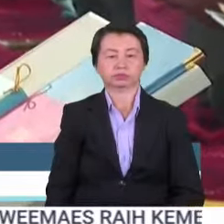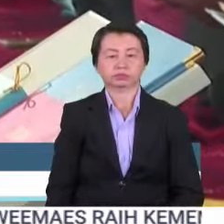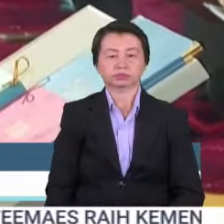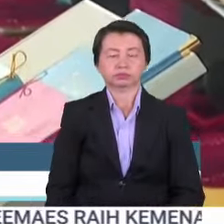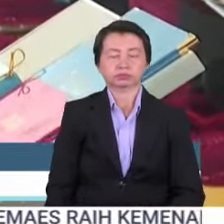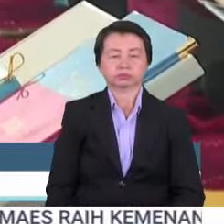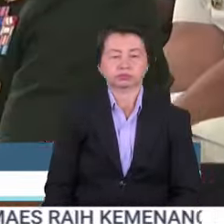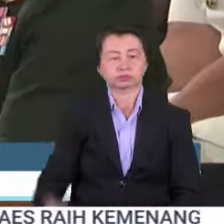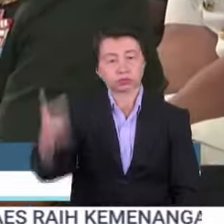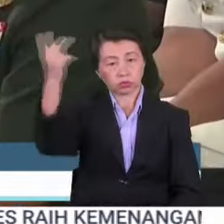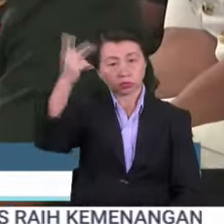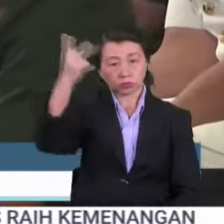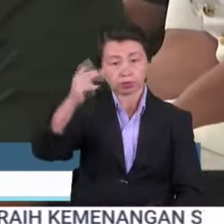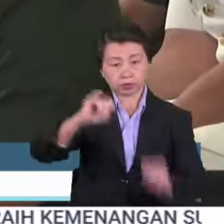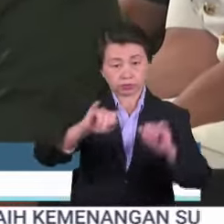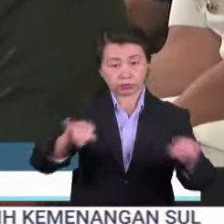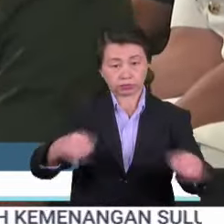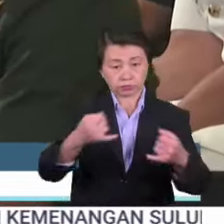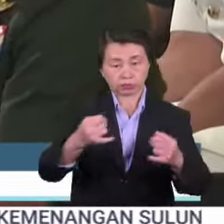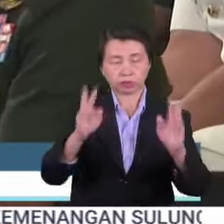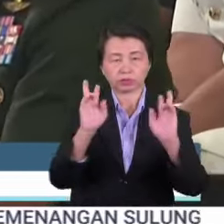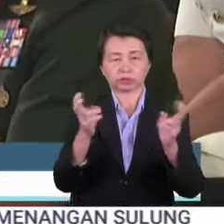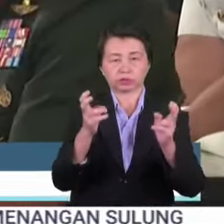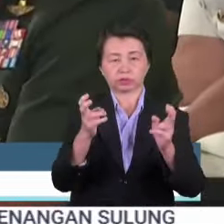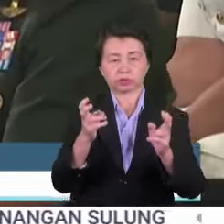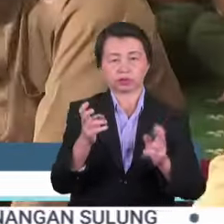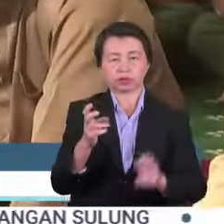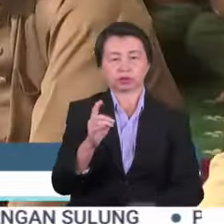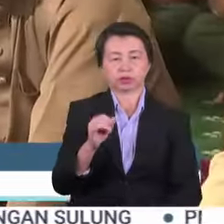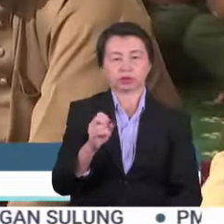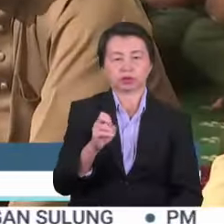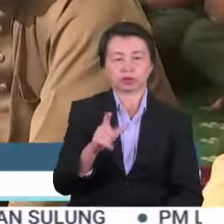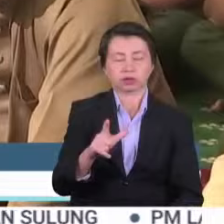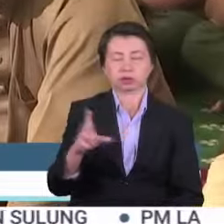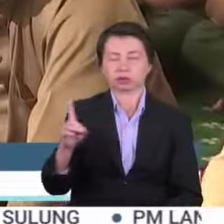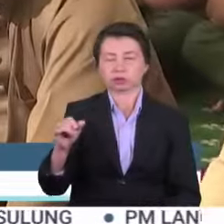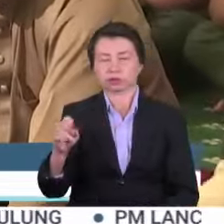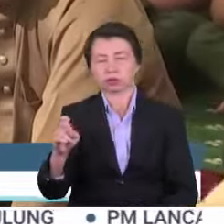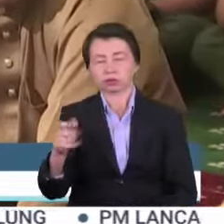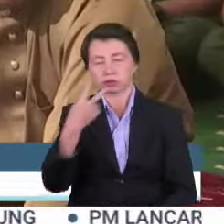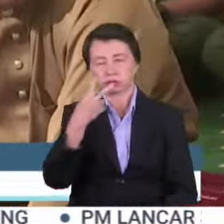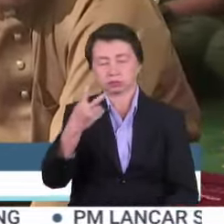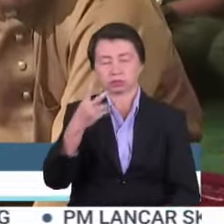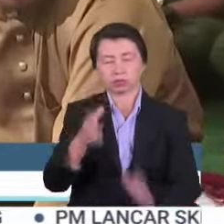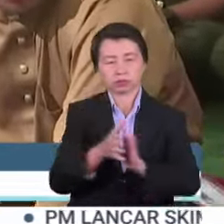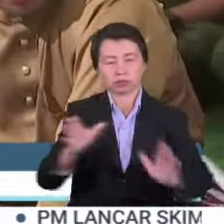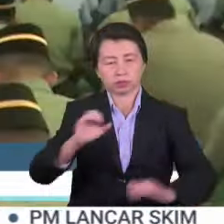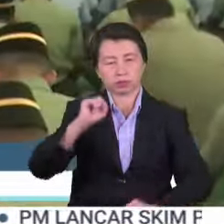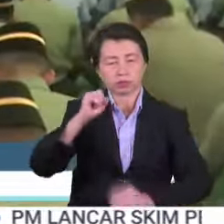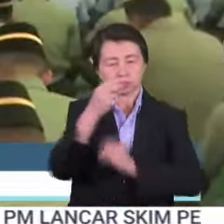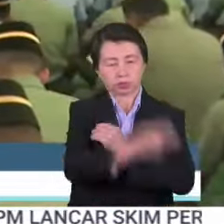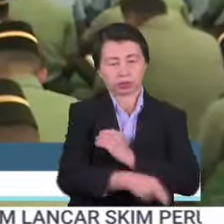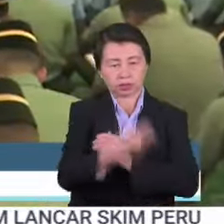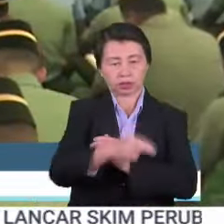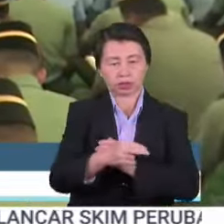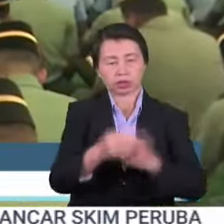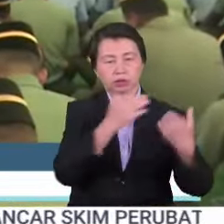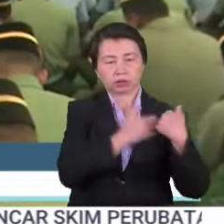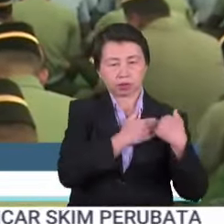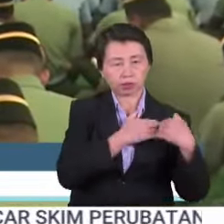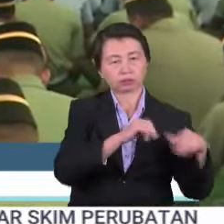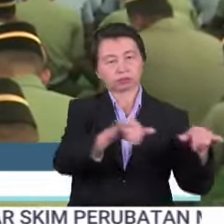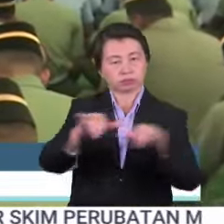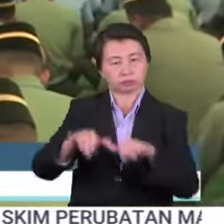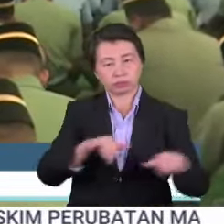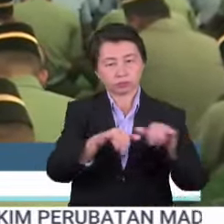Bujai. Khutbah Jumaat disampaikan bertajuk Ibrah Tualang, Realisasikan Kedaulatan Negara, Tanggungjawab Bersama. Antara